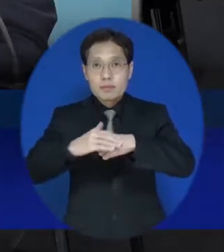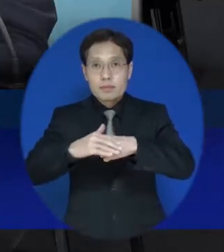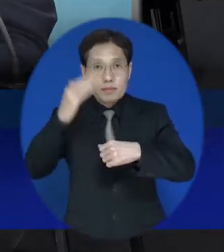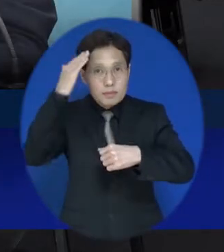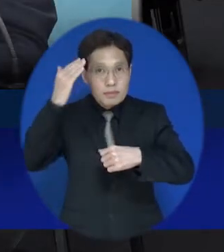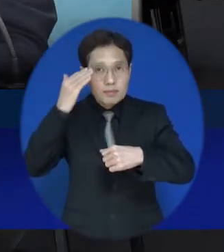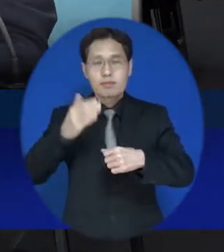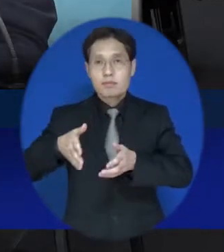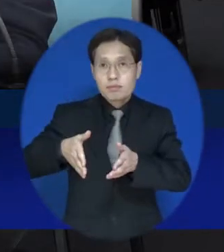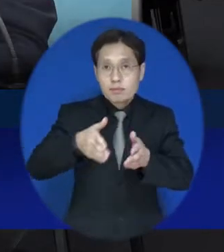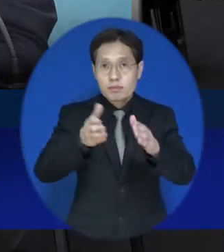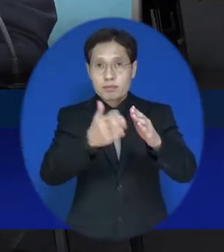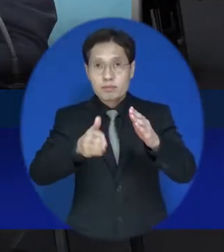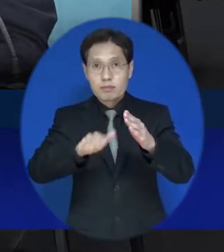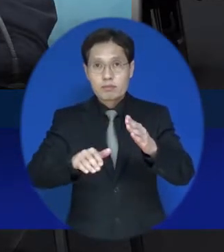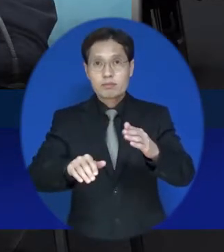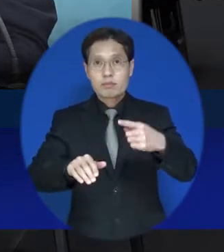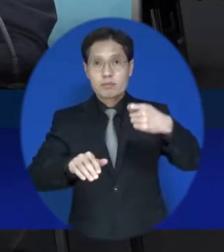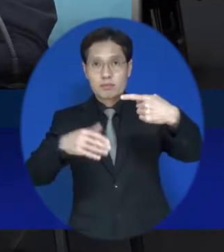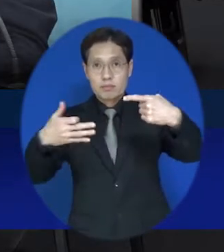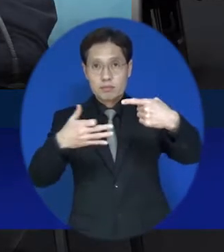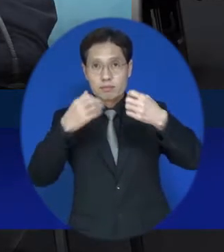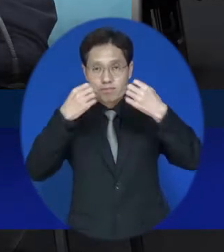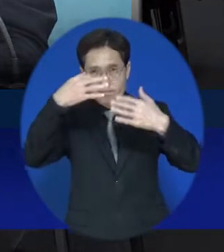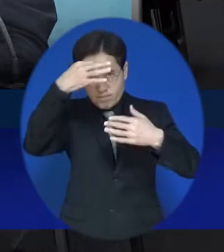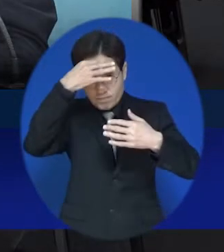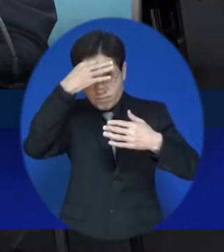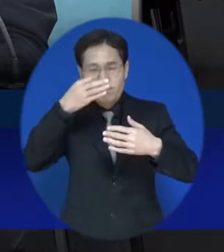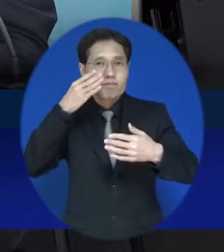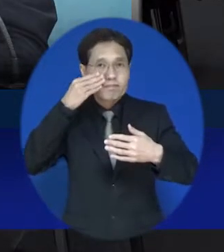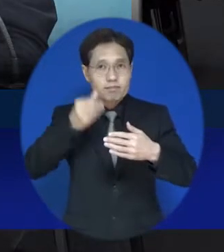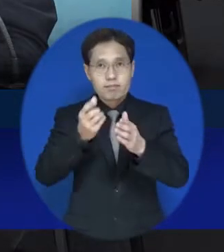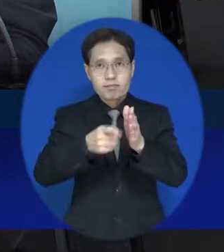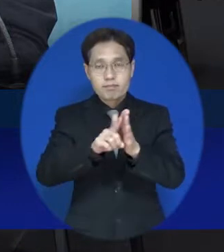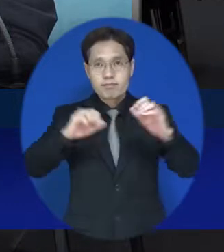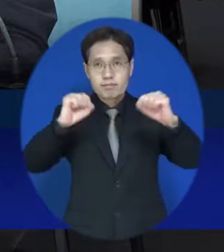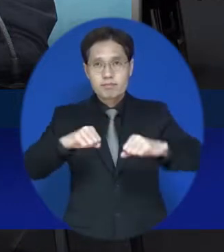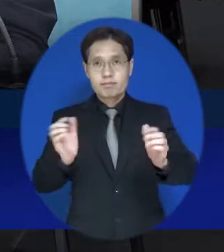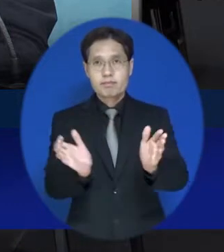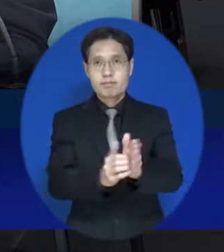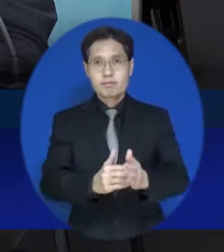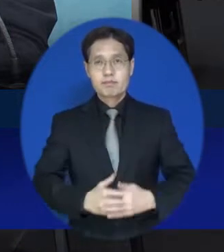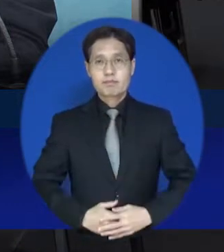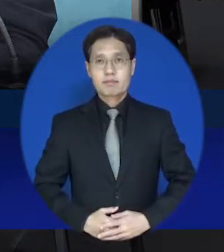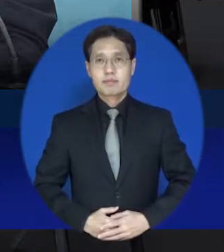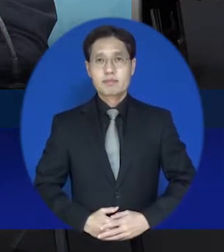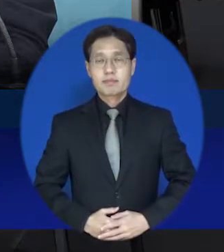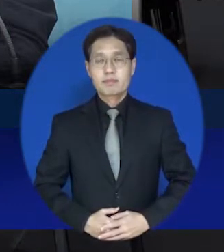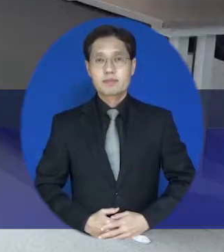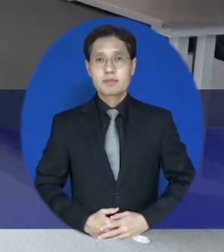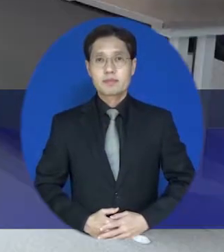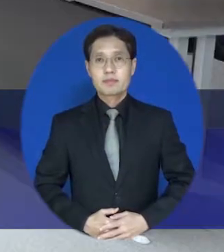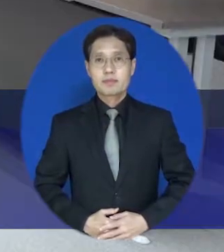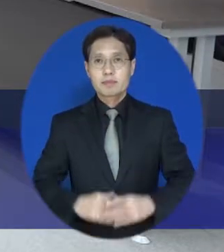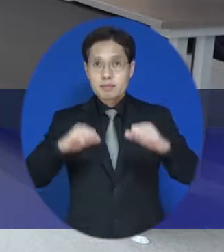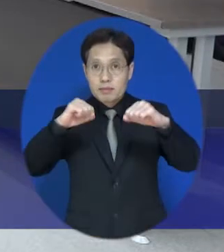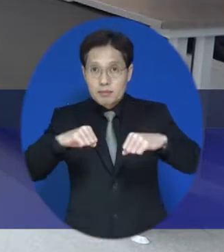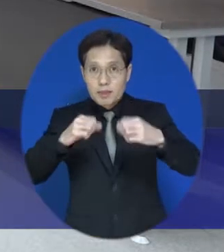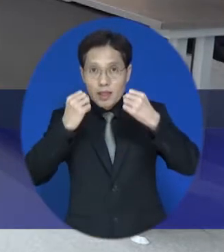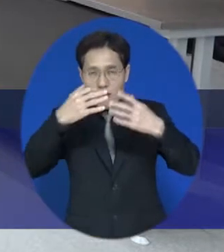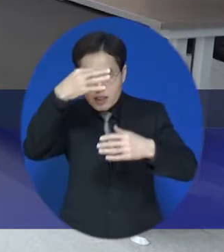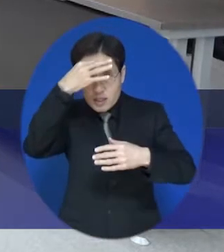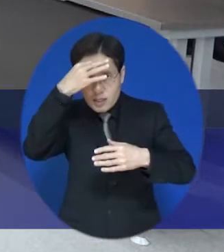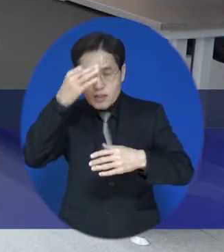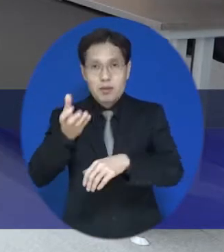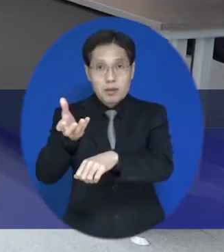대구시와 한국도로공사가 19일 신기술 공유와 활성화를 위한 업무 협약을 체결했습니다. 협약은